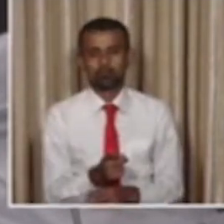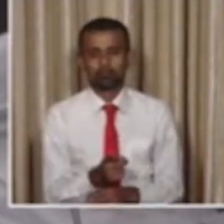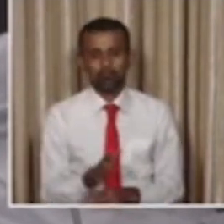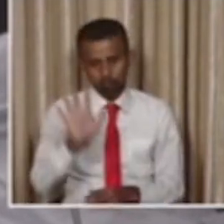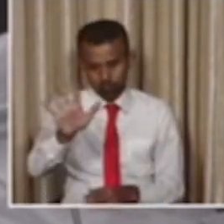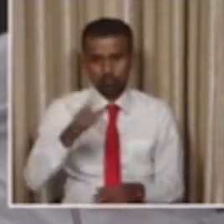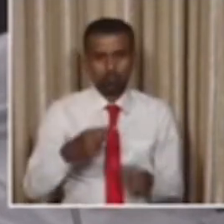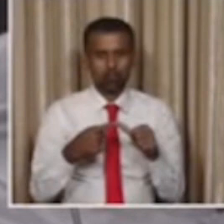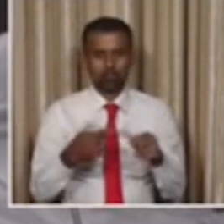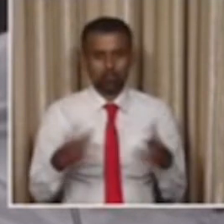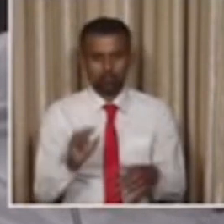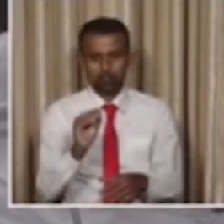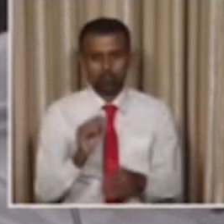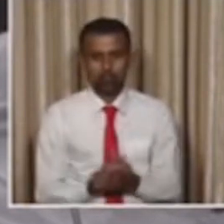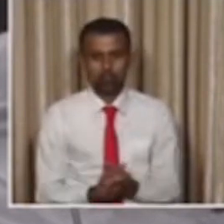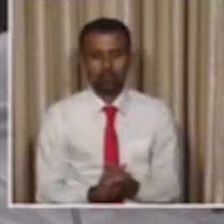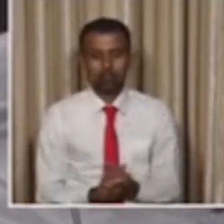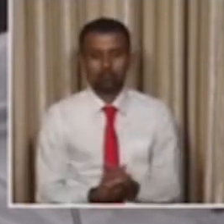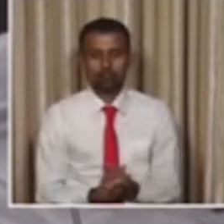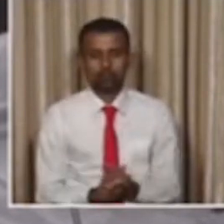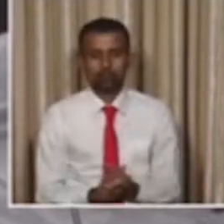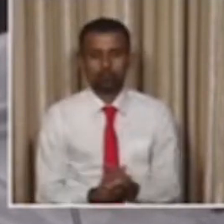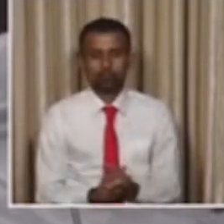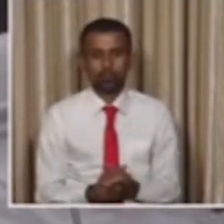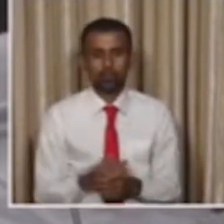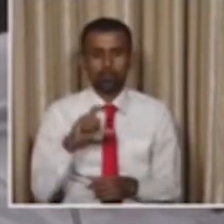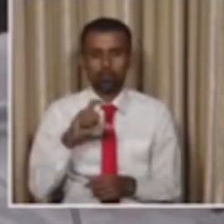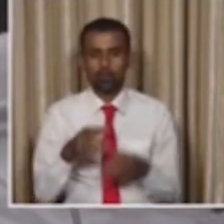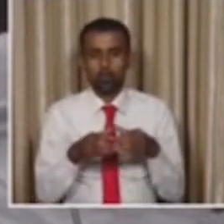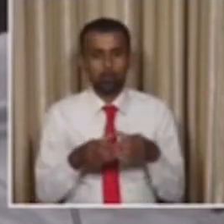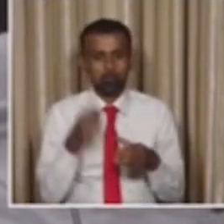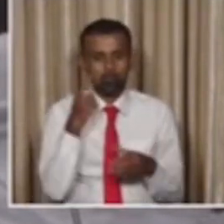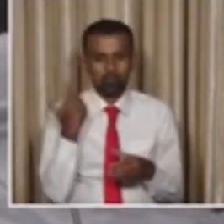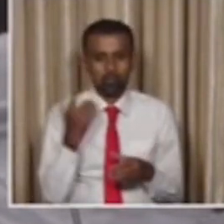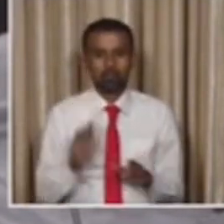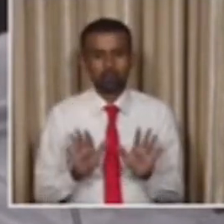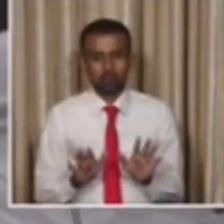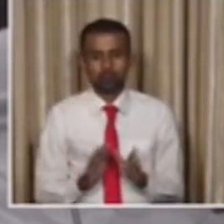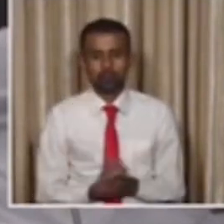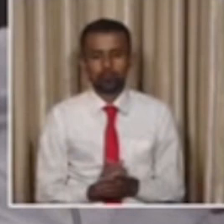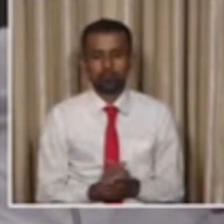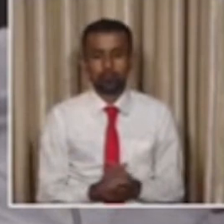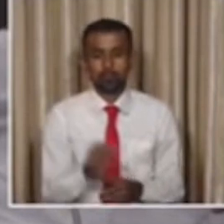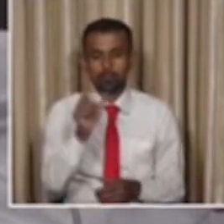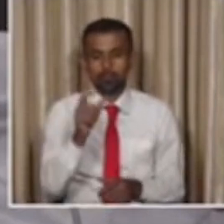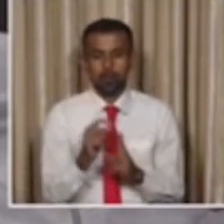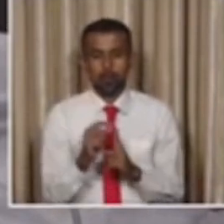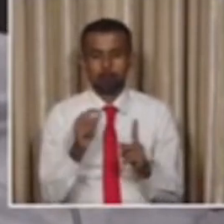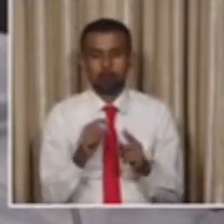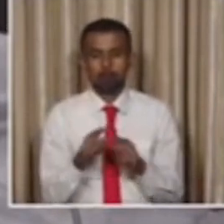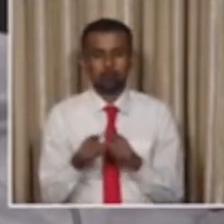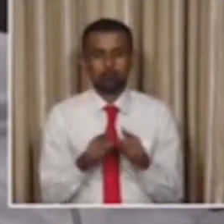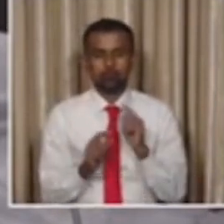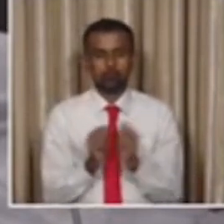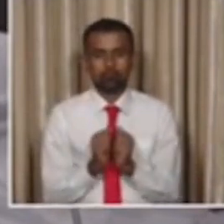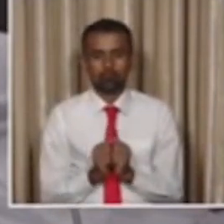උත්තර දීලා ඉවර වෙනකම් කොට ඉන්න. කොමියුනිස්ට් පක්ෂය ගන්න නැත්නම් කොමියුනිස්ට් පක්ෂය ඉන්න. ඒක ඔබතුමා මන්ත්‍රී කෙනෙක් හැටියට නෙමෙයි